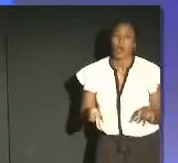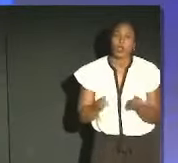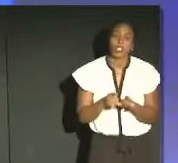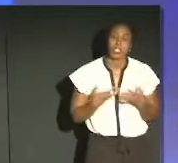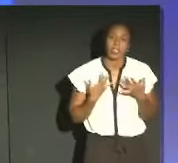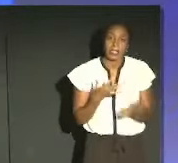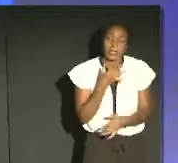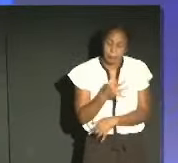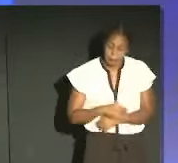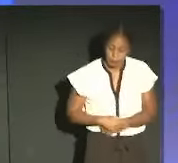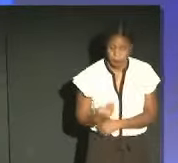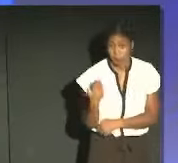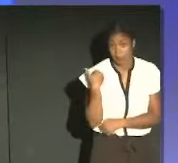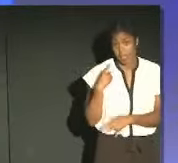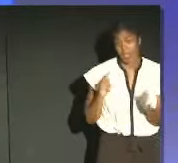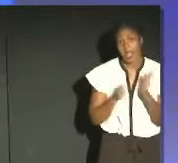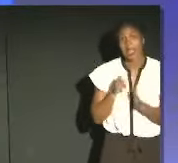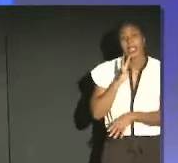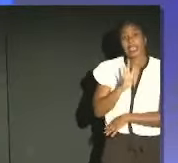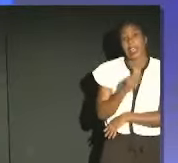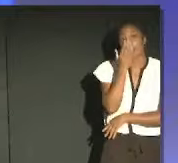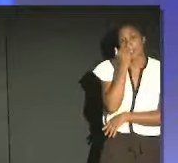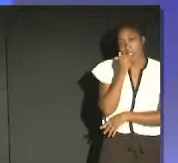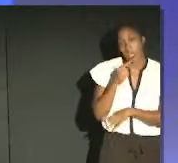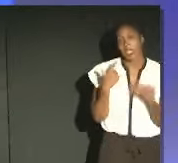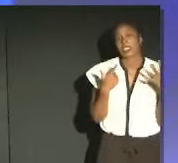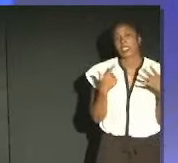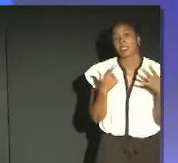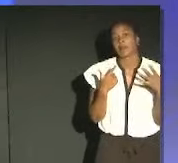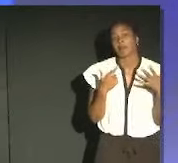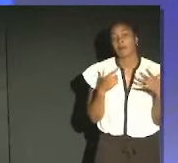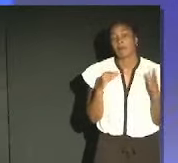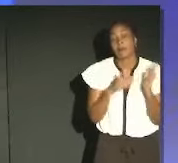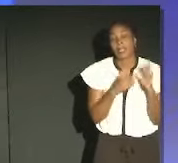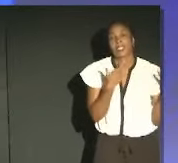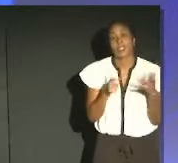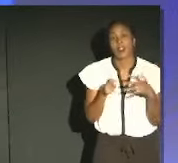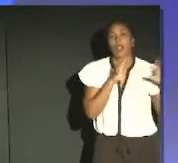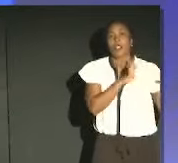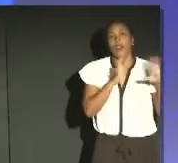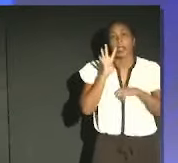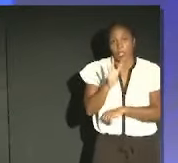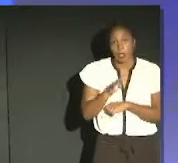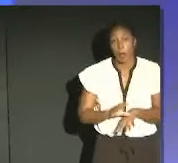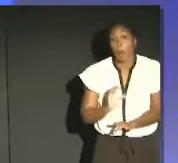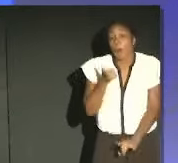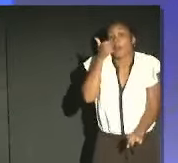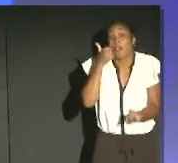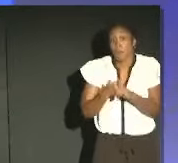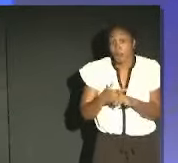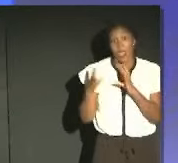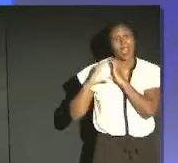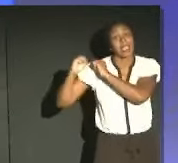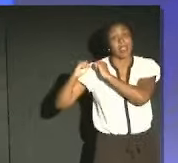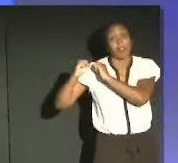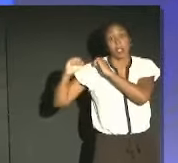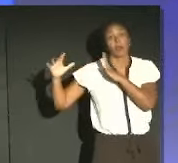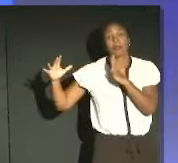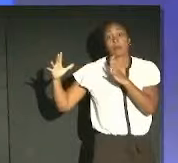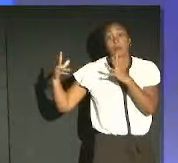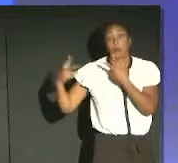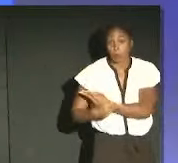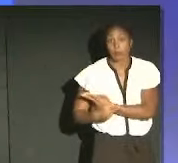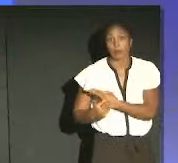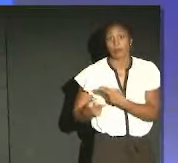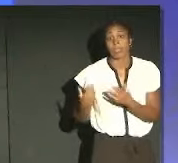avons célébré le 4 février 1794 première abolition de l'esclavage qui avait été fait lors de la Révolution